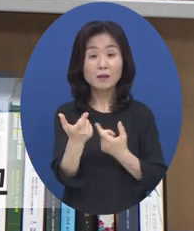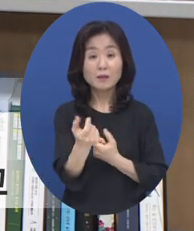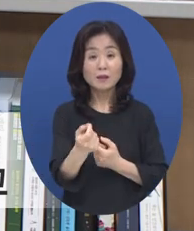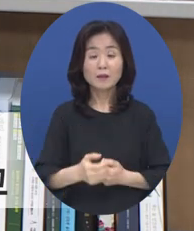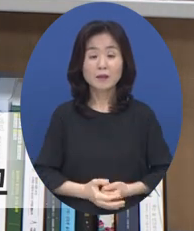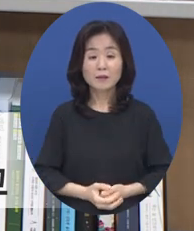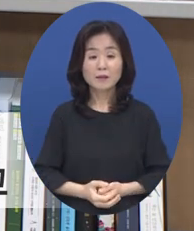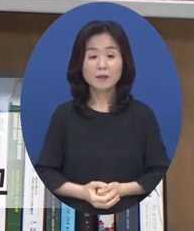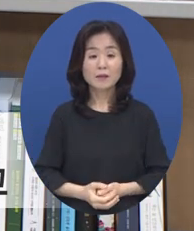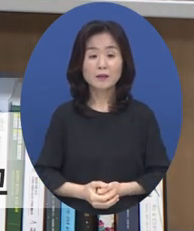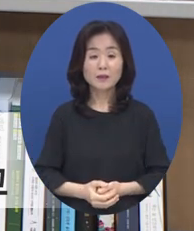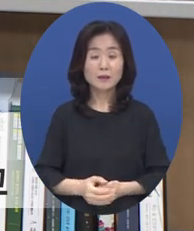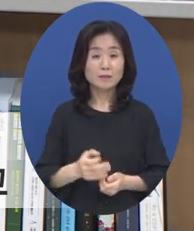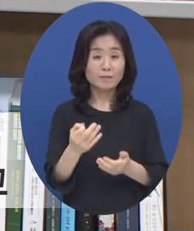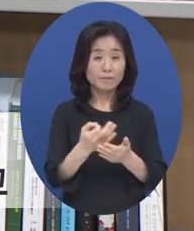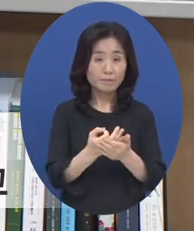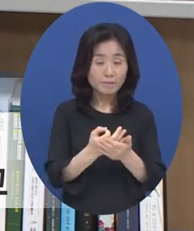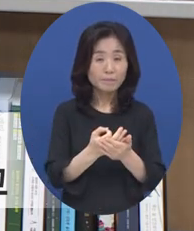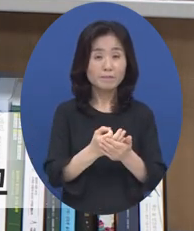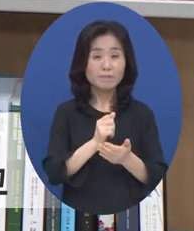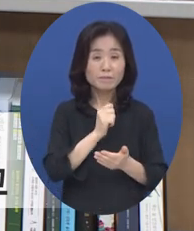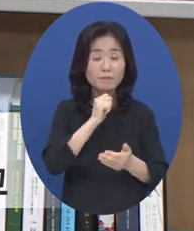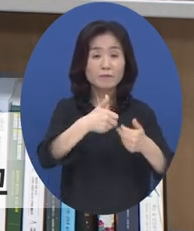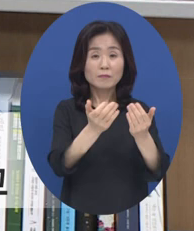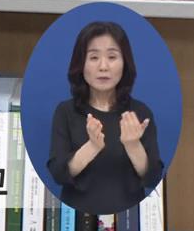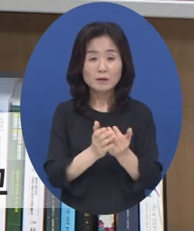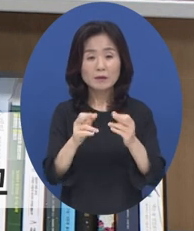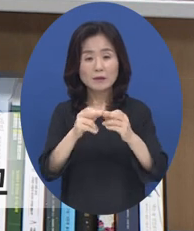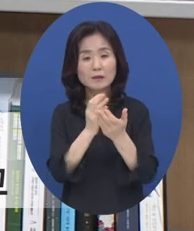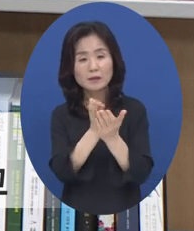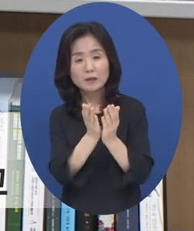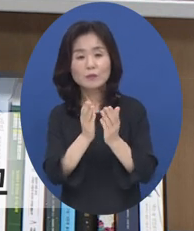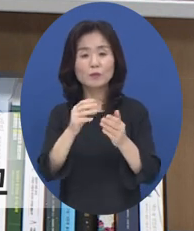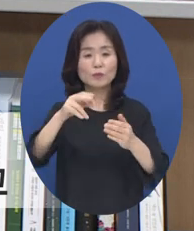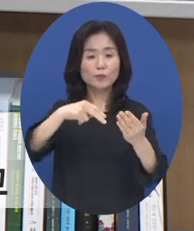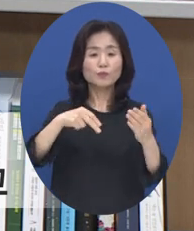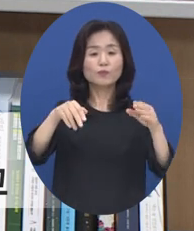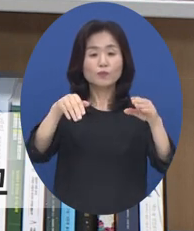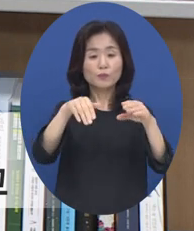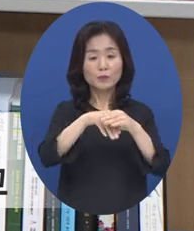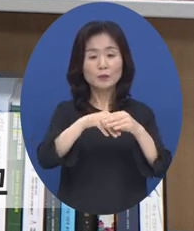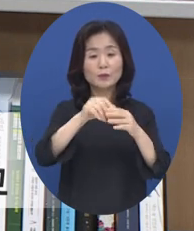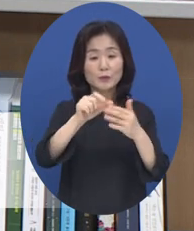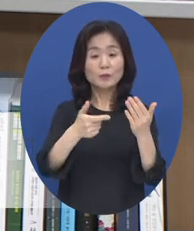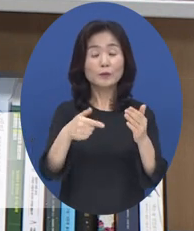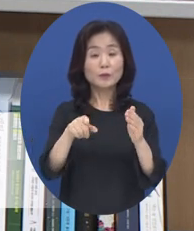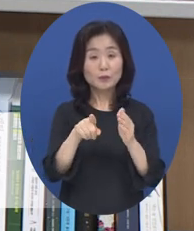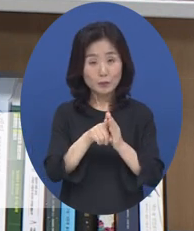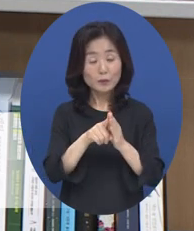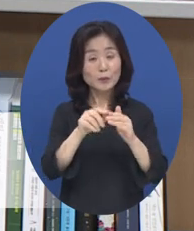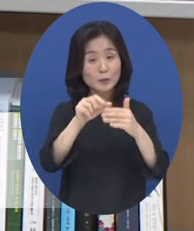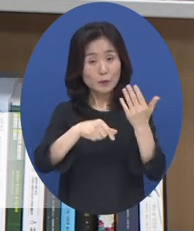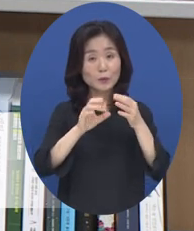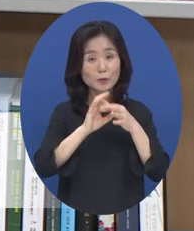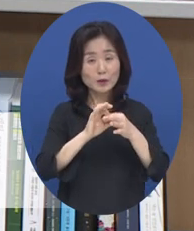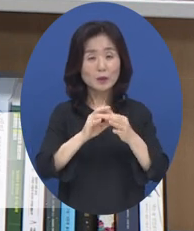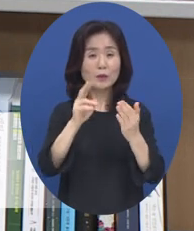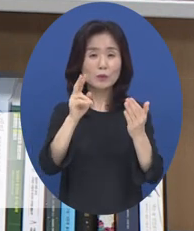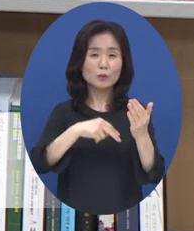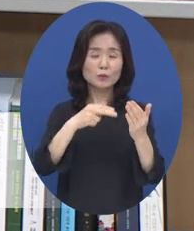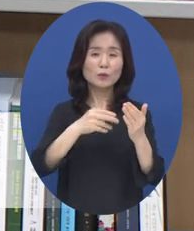같습니다. 취약계층을 위한 독서 문화 프로그램을 통해 독서에 대한 흥미가 향상되고 긍정적인 변화를